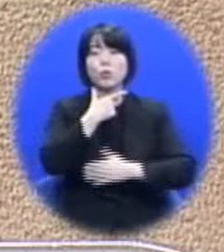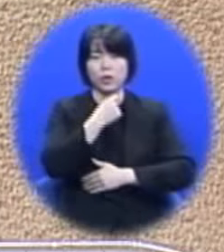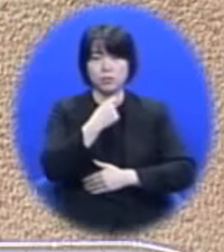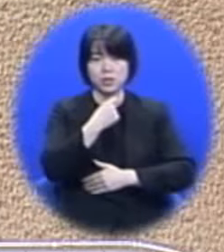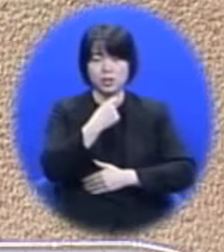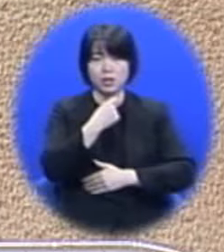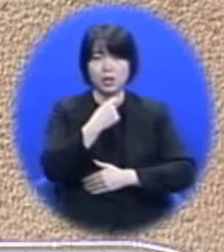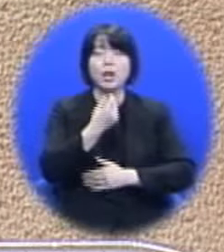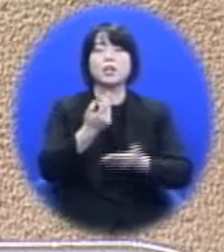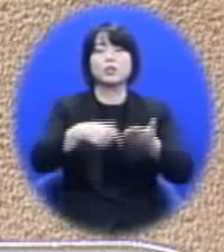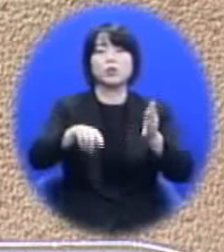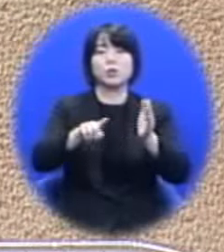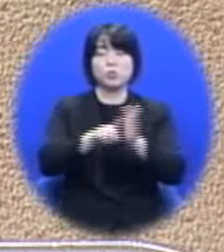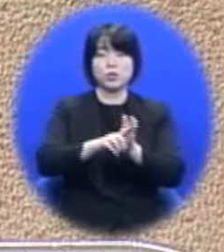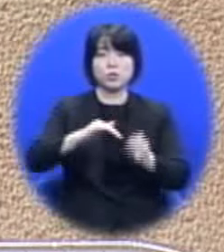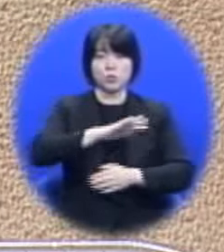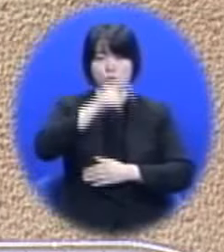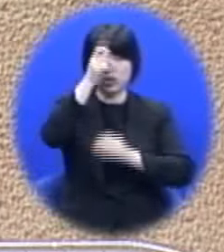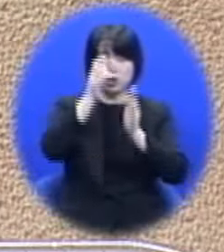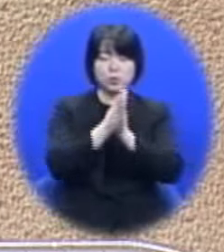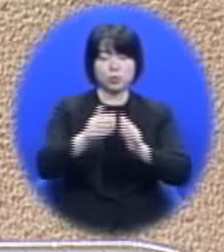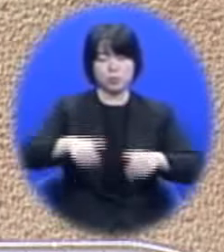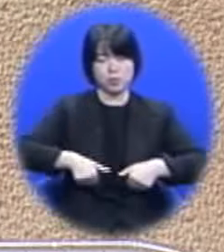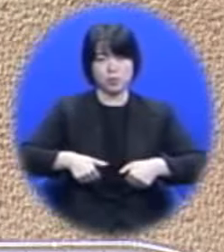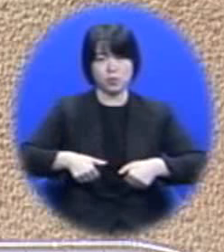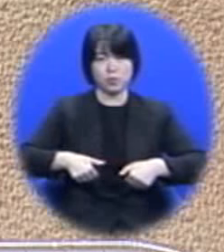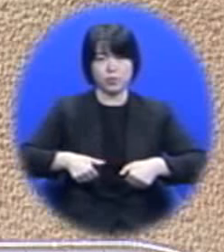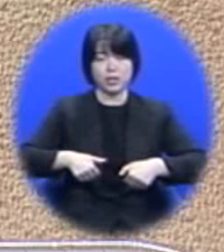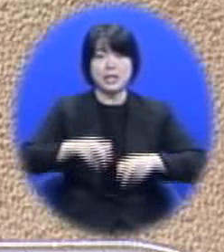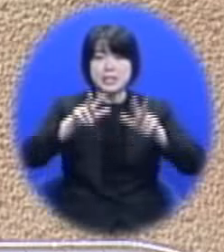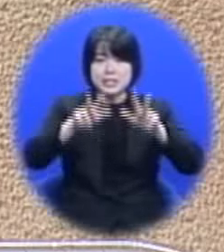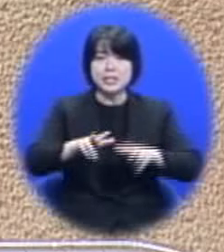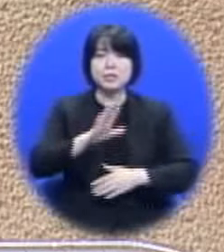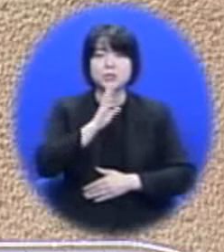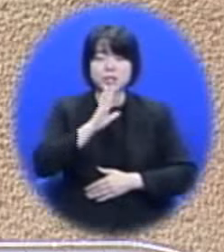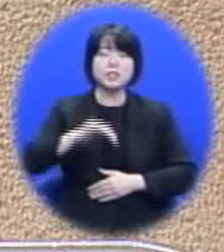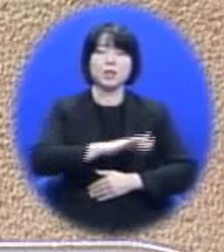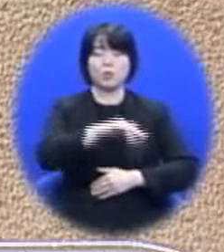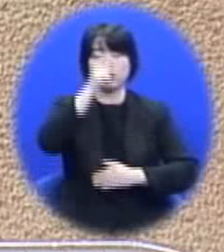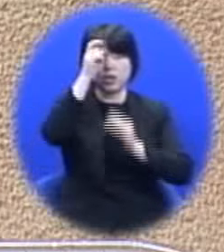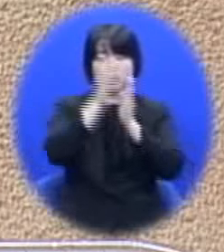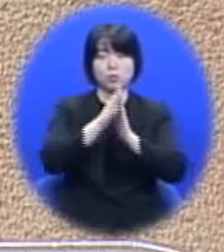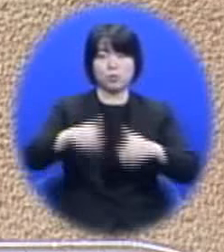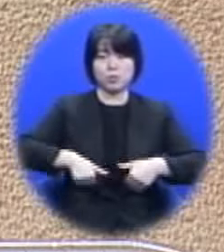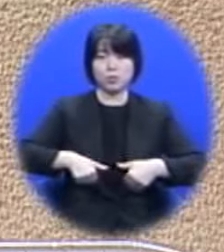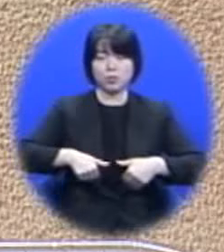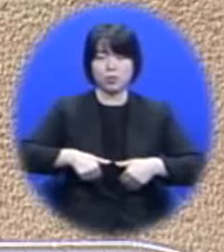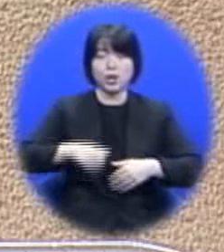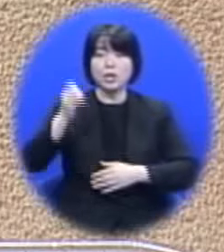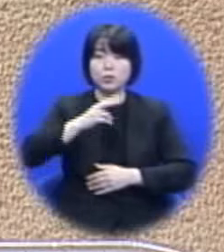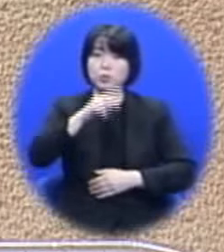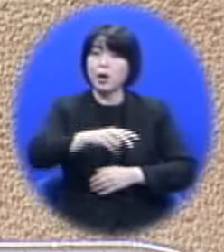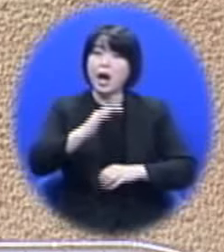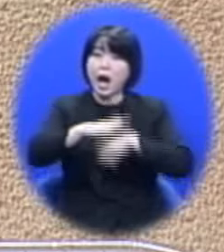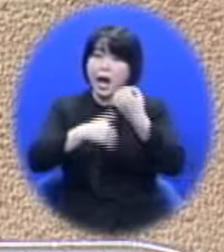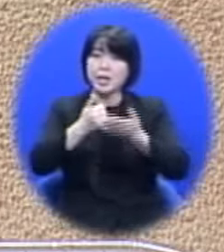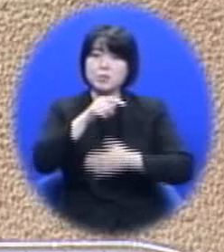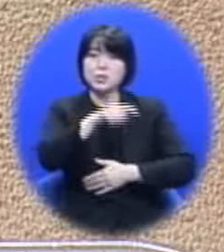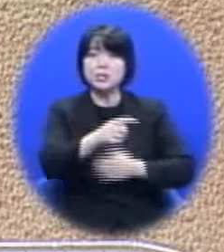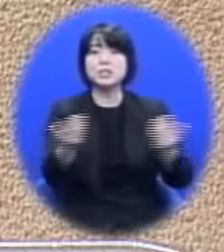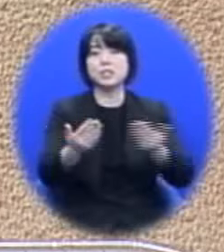필요한 거예요. 지금은 진짜 우리의 기도가 필요해요. 그리고 하나님이 그 일을 이루시는 거예요.